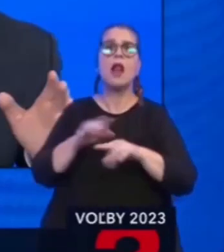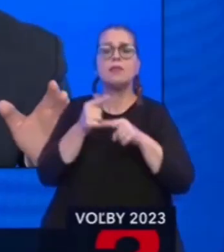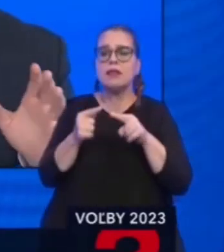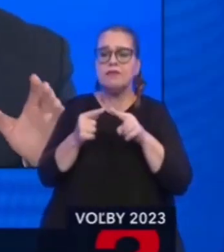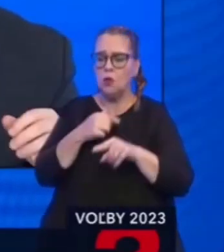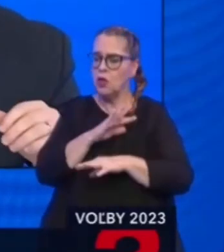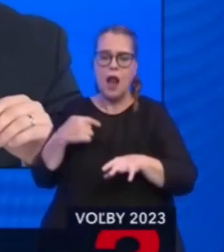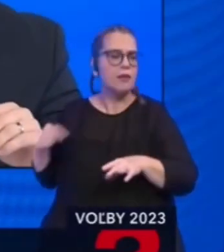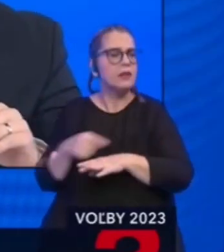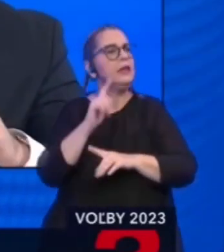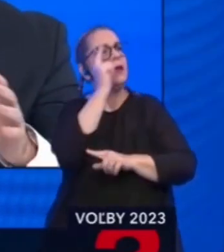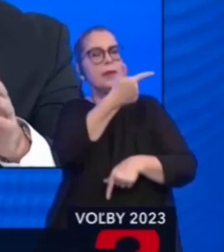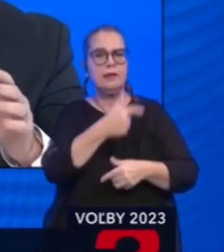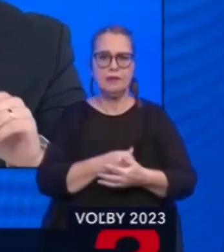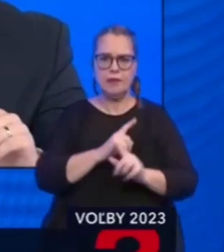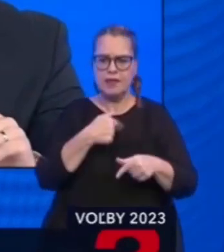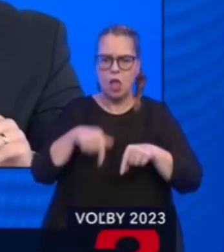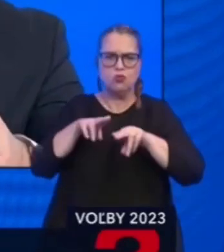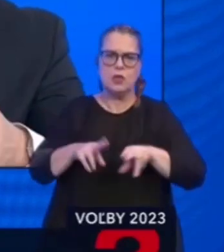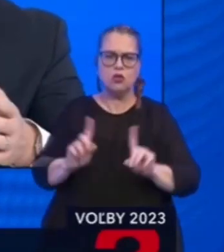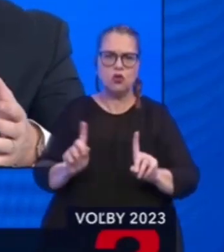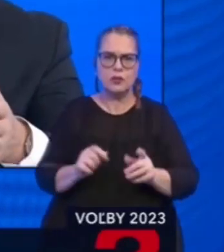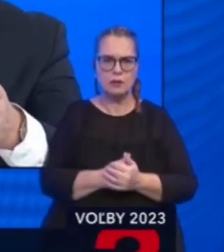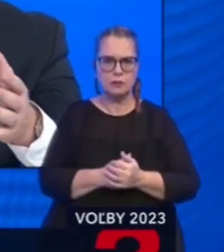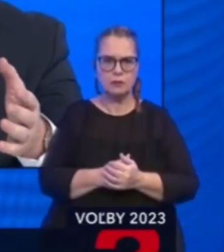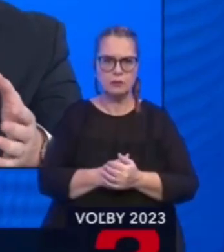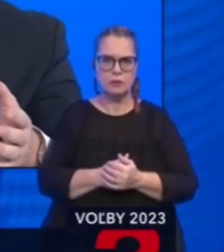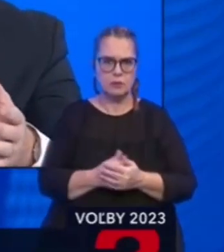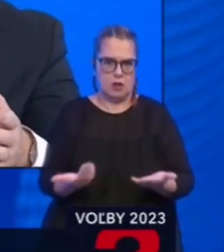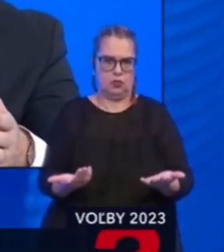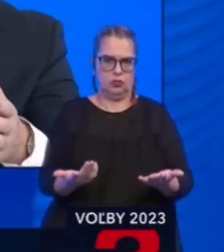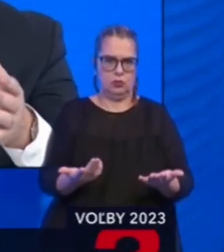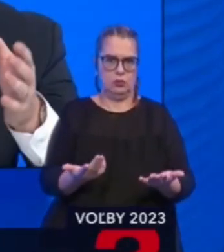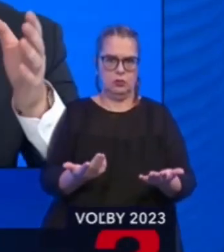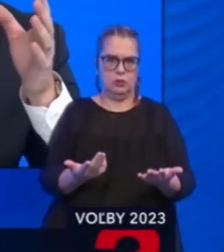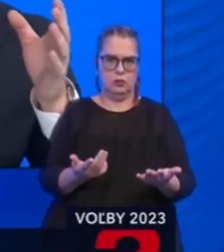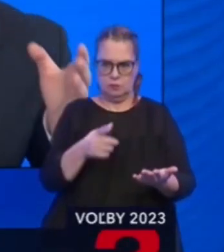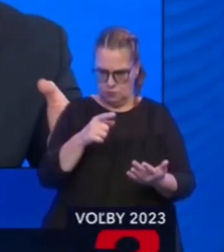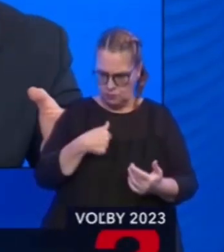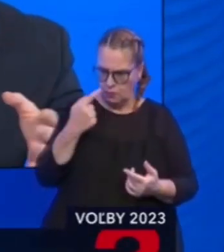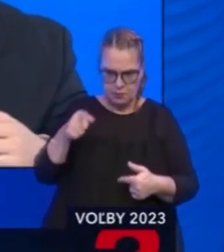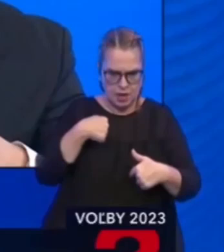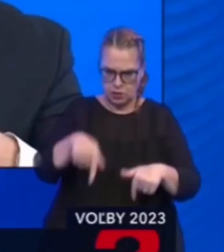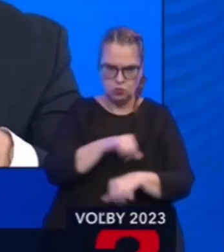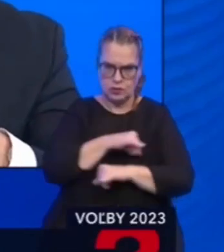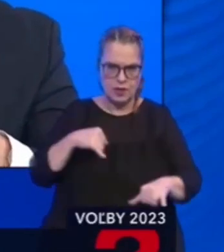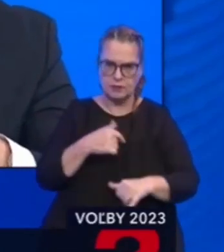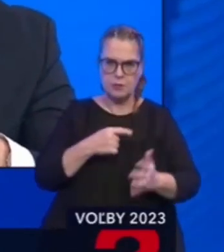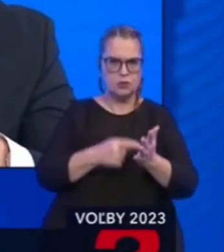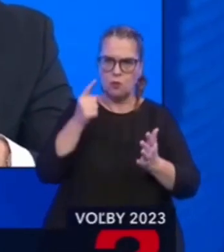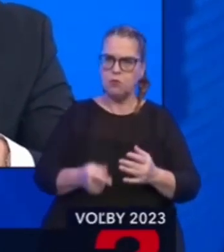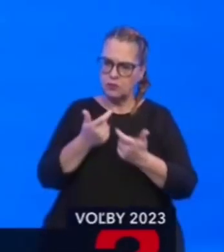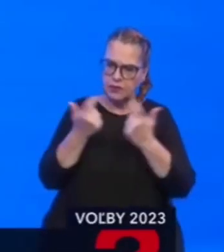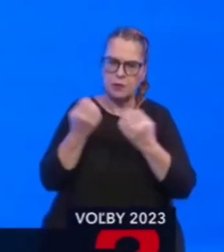zdržím, lebo ja idem niekam indám. Ja tu nezostanem. A čo vy ste mu povinni nejak vysvetľovať, že ho tu nechcete? Proste ja ťa tu nechcem a ja nie som povinný ani ti